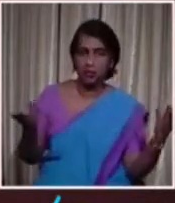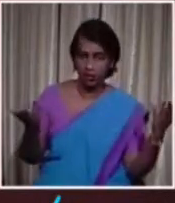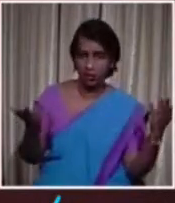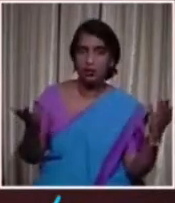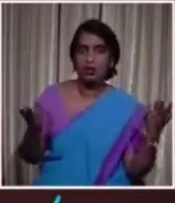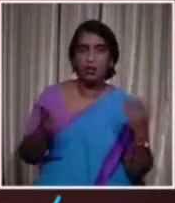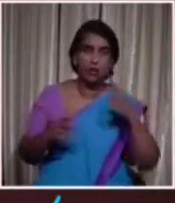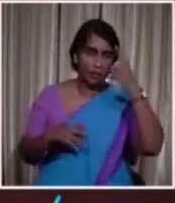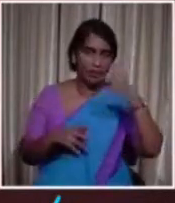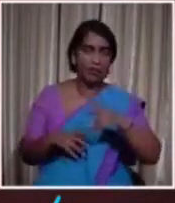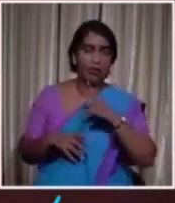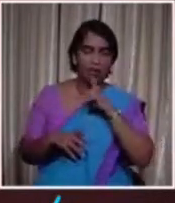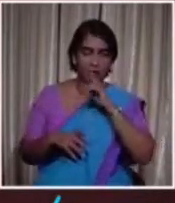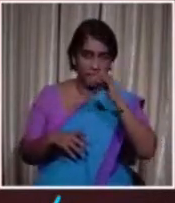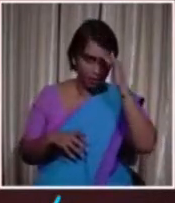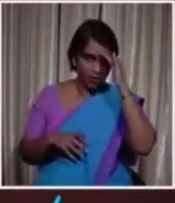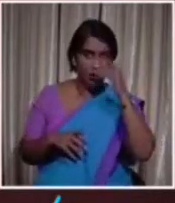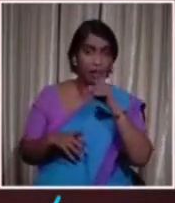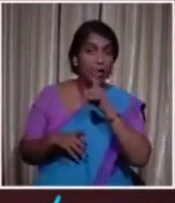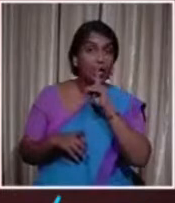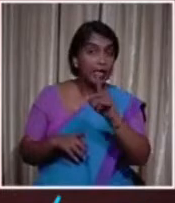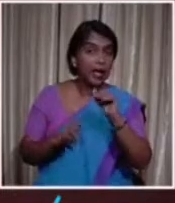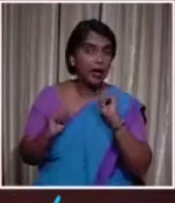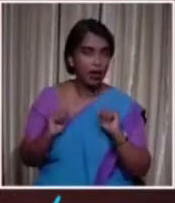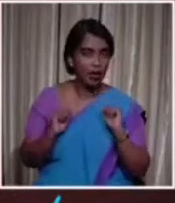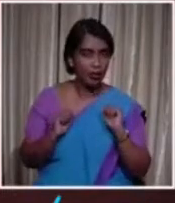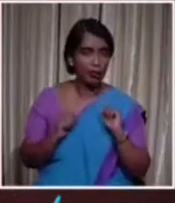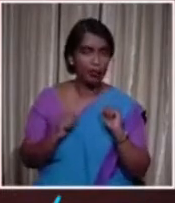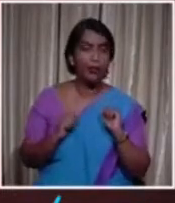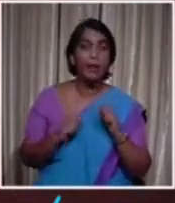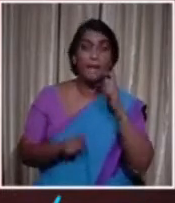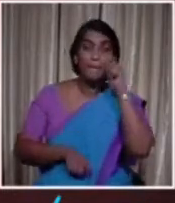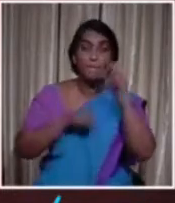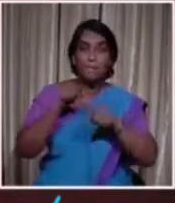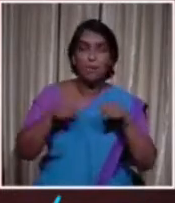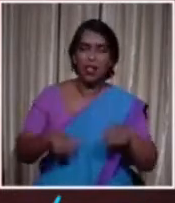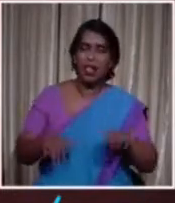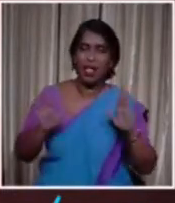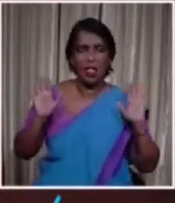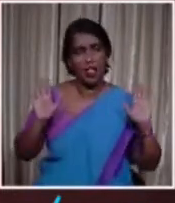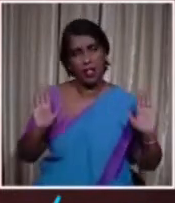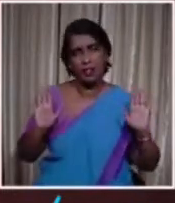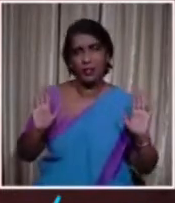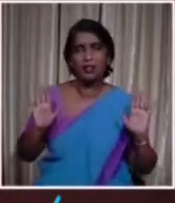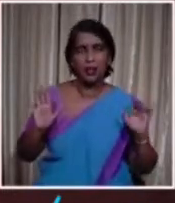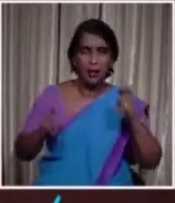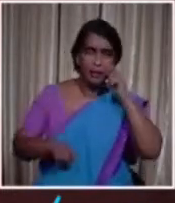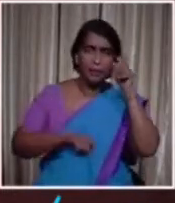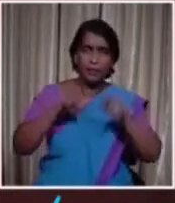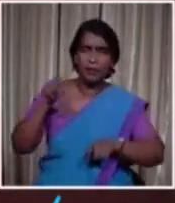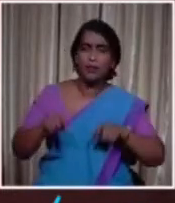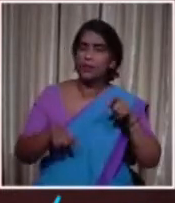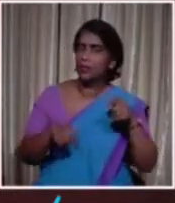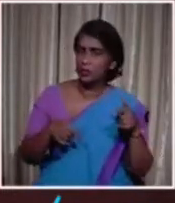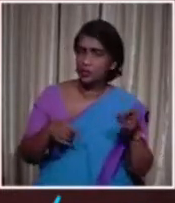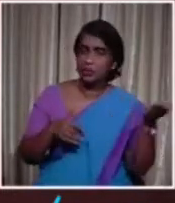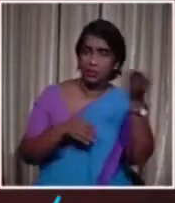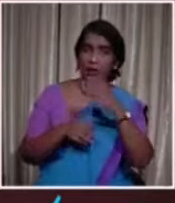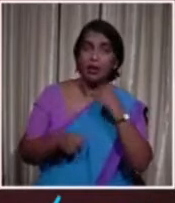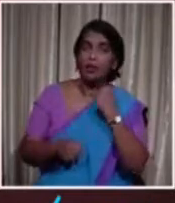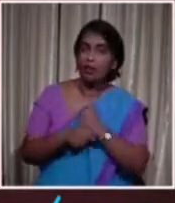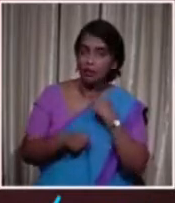නියෝජක කතානායකතුමනි මොකක්ද ඒකින් කියන්නේ? මිනිසුන්ට දැන් ඇති මිනිසු මේ